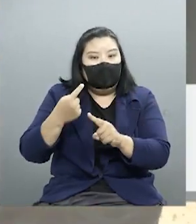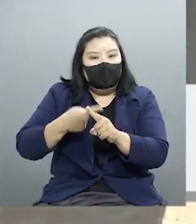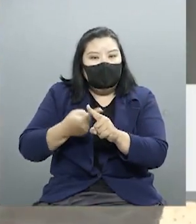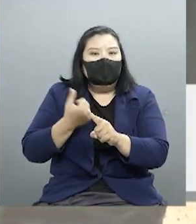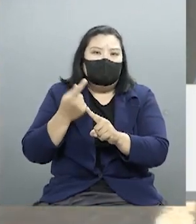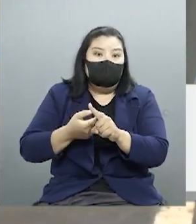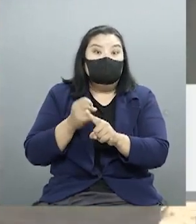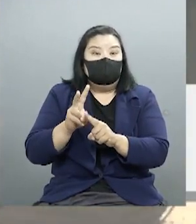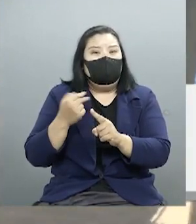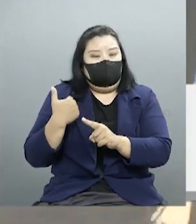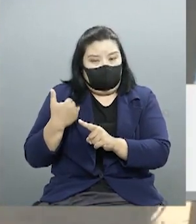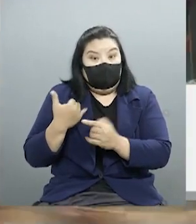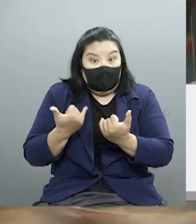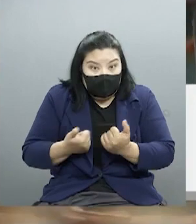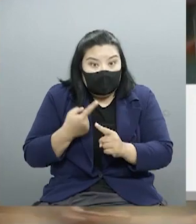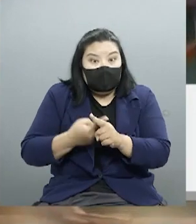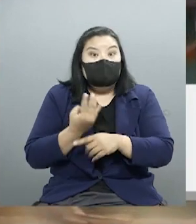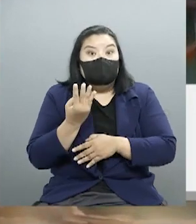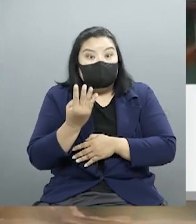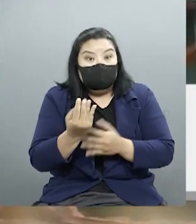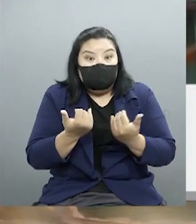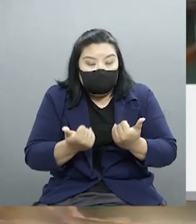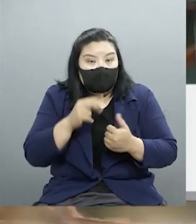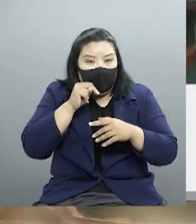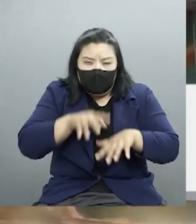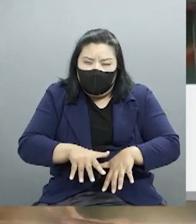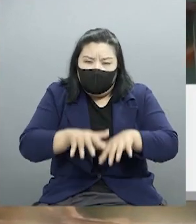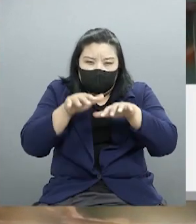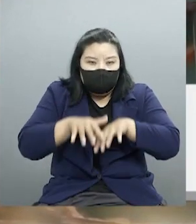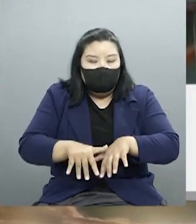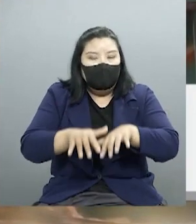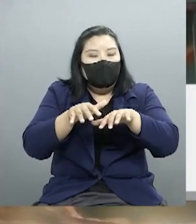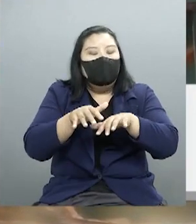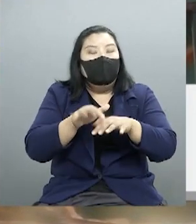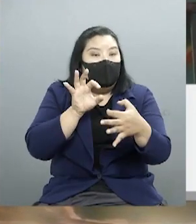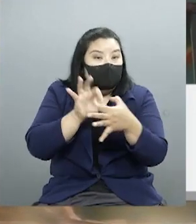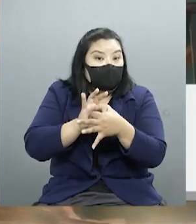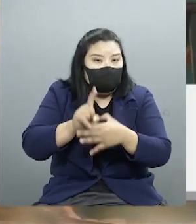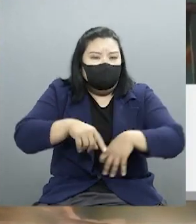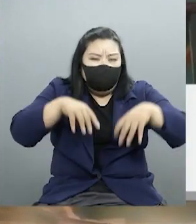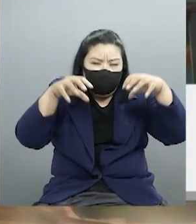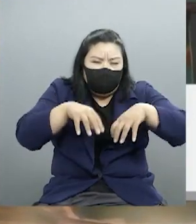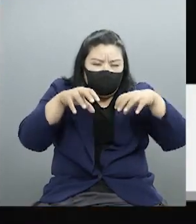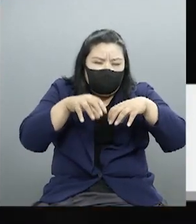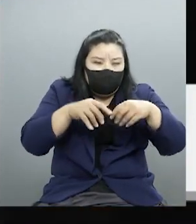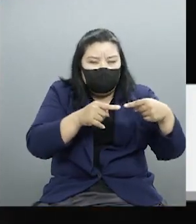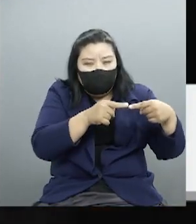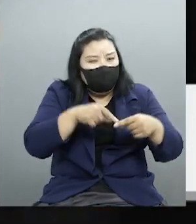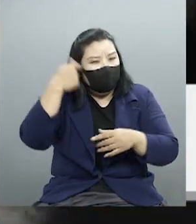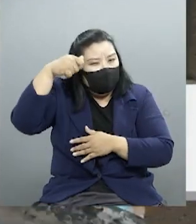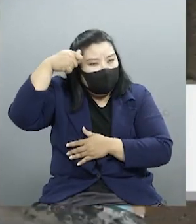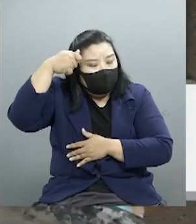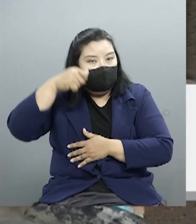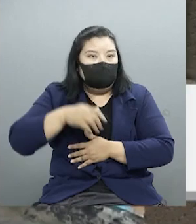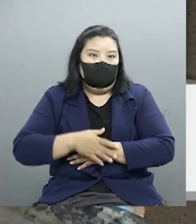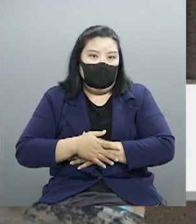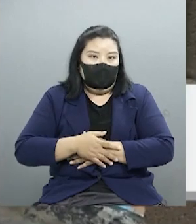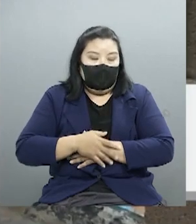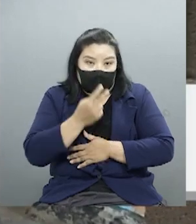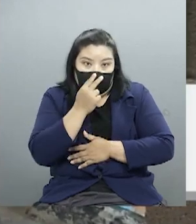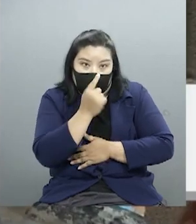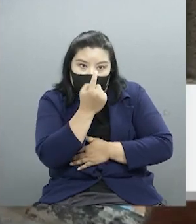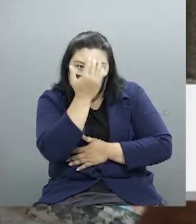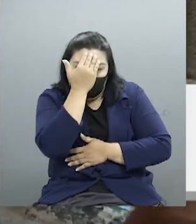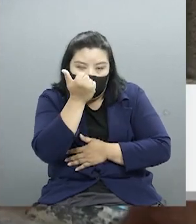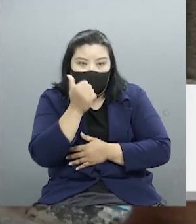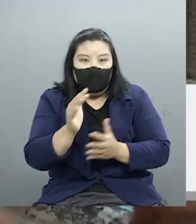จะเข้าสู่หน้าร้อนคือเมษาเนี่ยกลายเป็นว่าน้ำเยอะมากจริงๆเพราะว่าฝนที่ตกลงมาต่อเนื่องวันแรกเนี่ยเราเริ่มเห็นสถาน